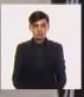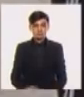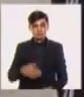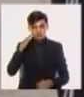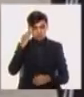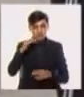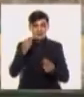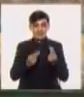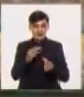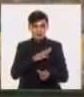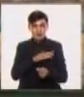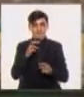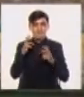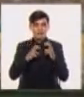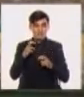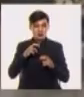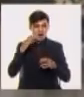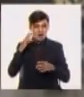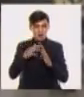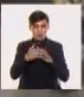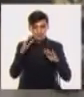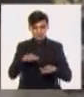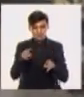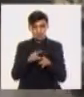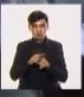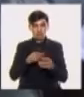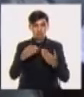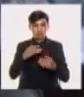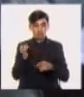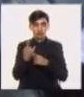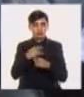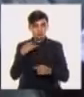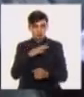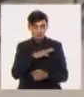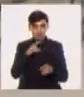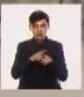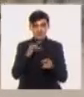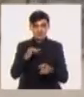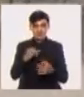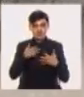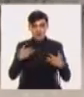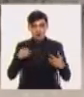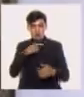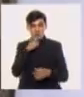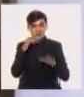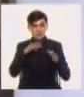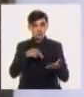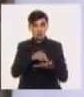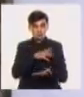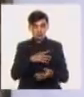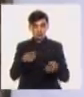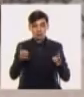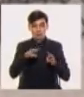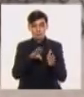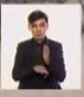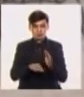Чужая игра. Фермеры заявили, что стали жертвами большого сговора. Как вышло, что закупив племенной скот в России, они остались ни с чем? Сколько